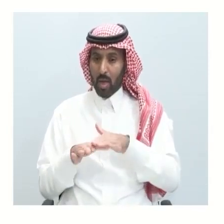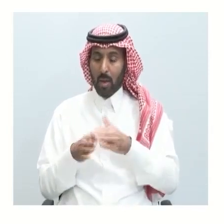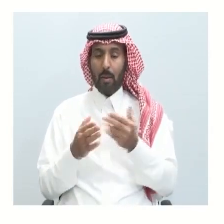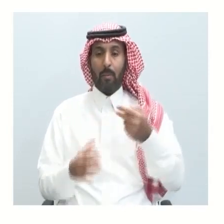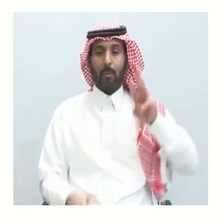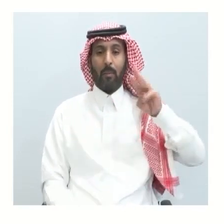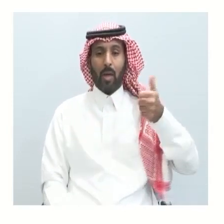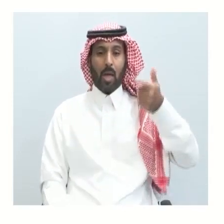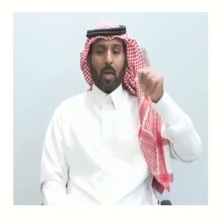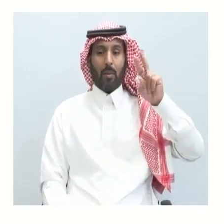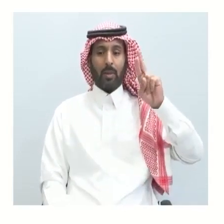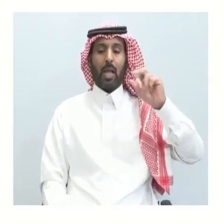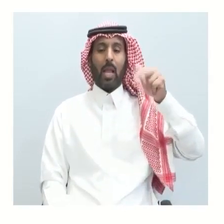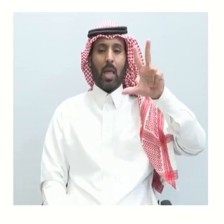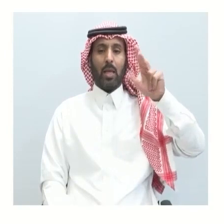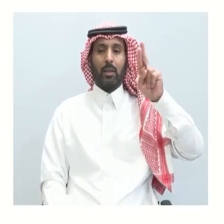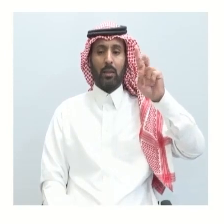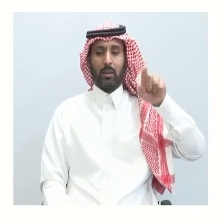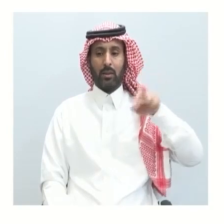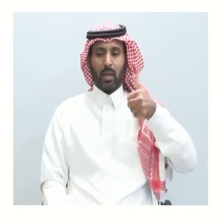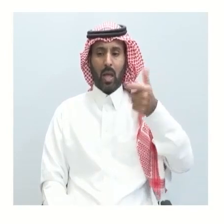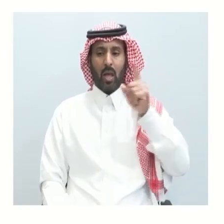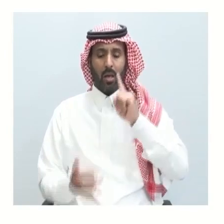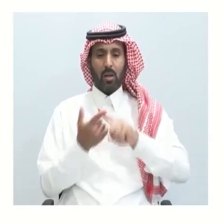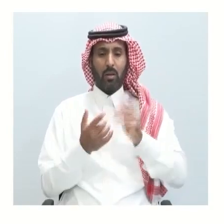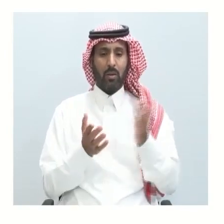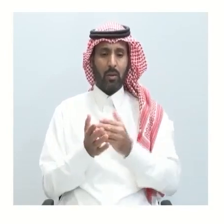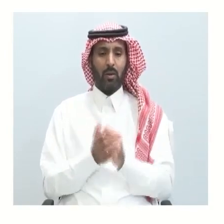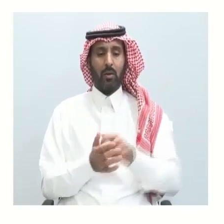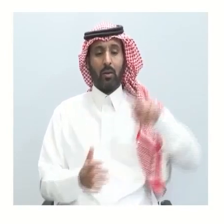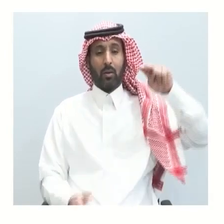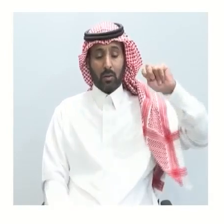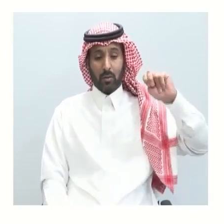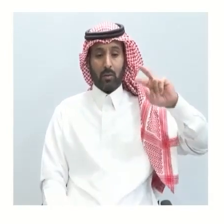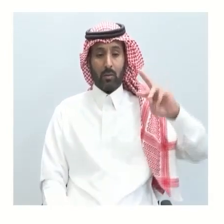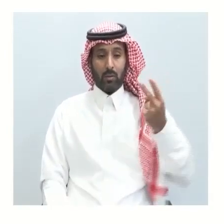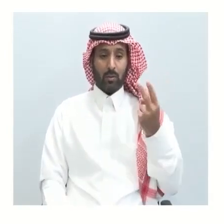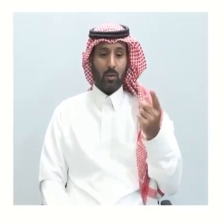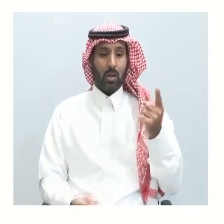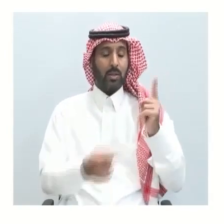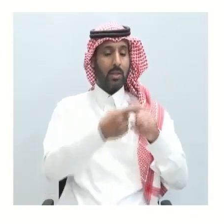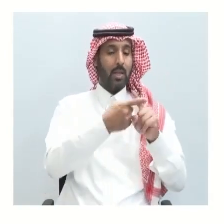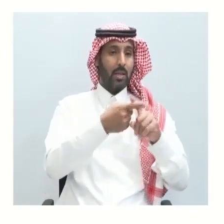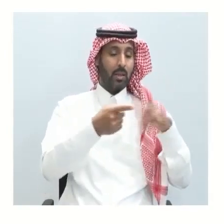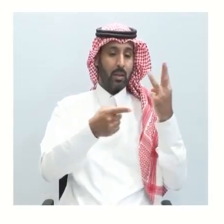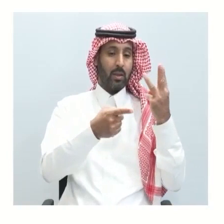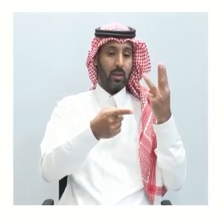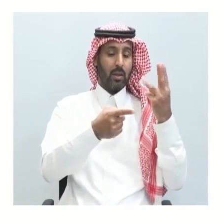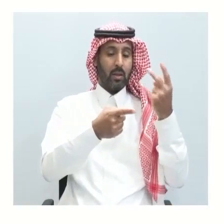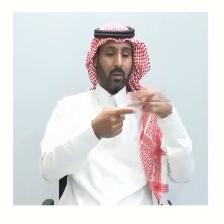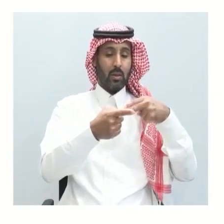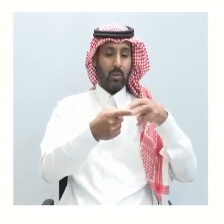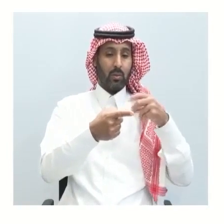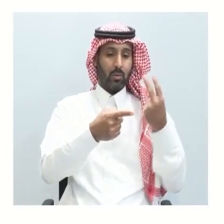النيتروجين مع 3 مول من الهيدروجين أعطاني 2 مول من النشادر. ركز الآن، هل التفاعل متجانس أم غير